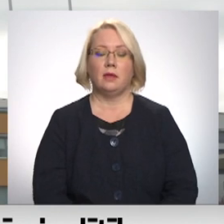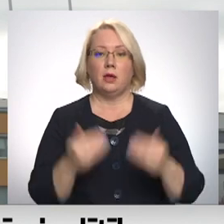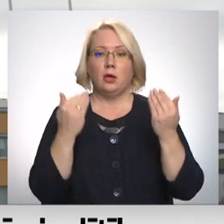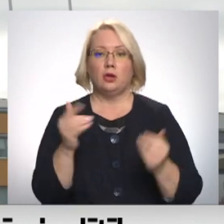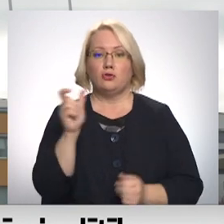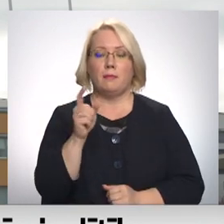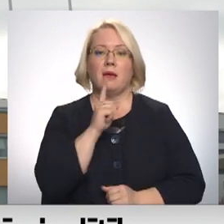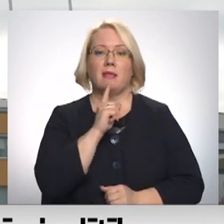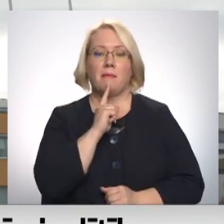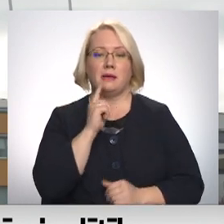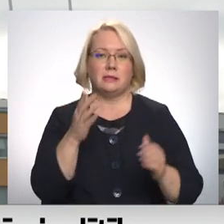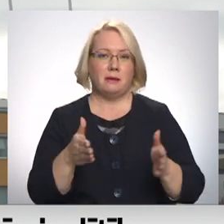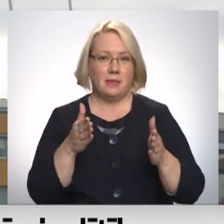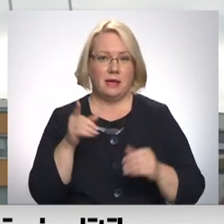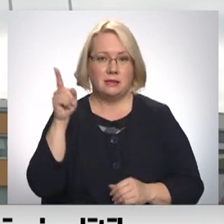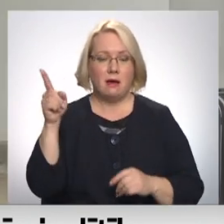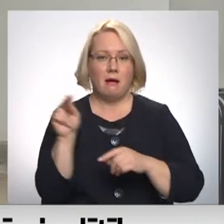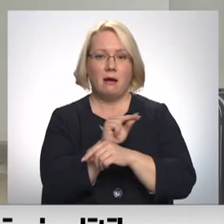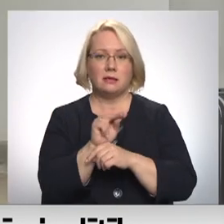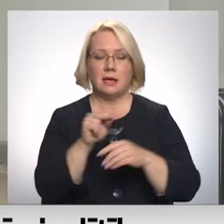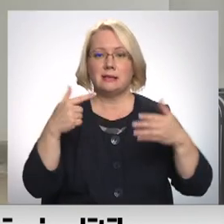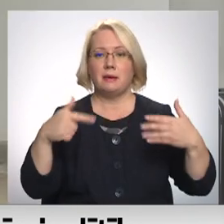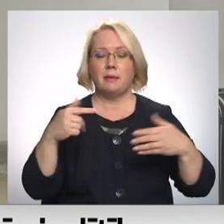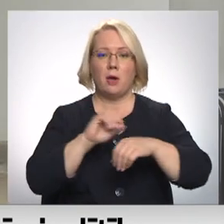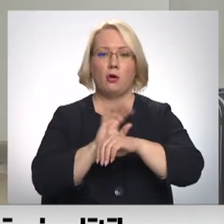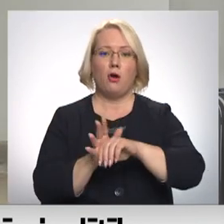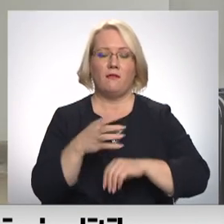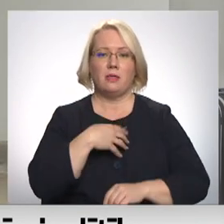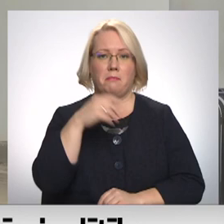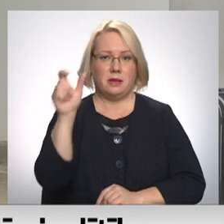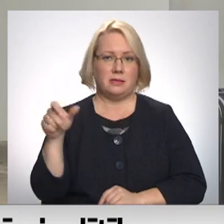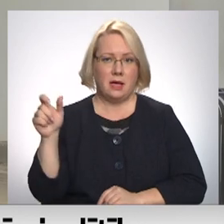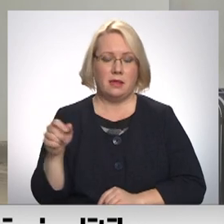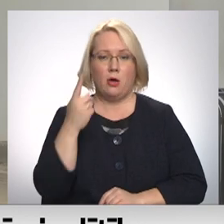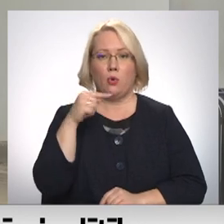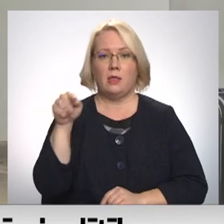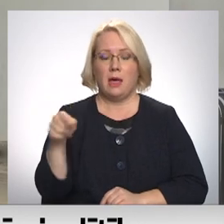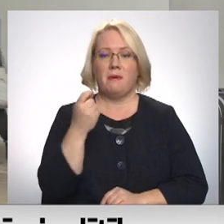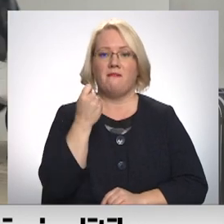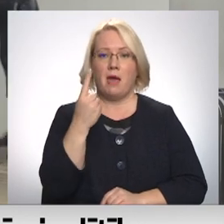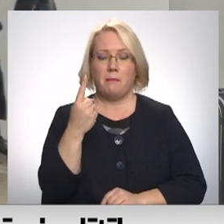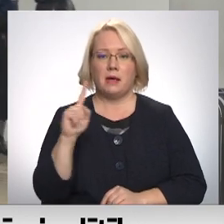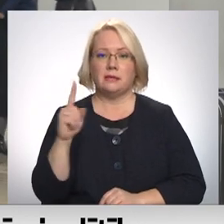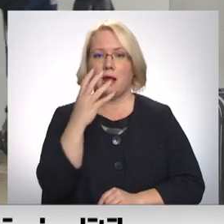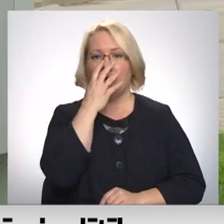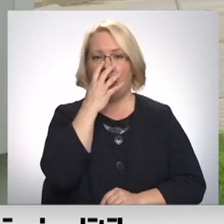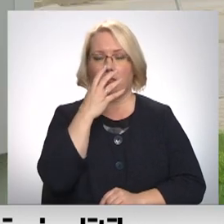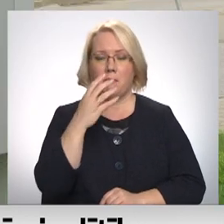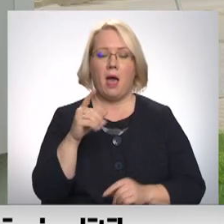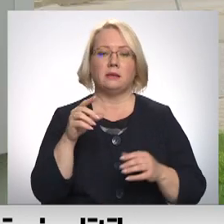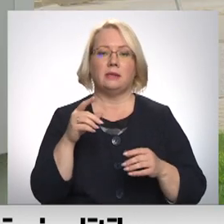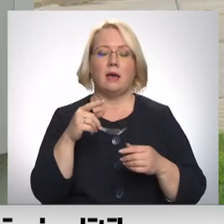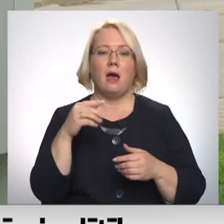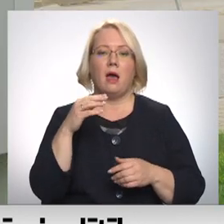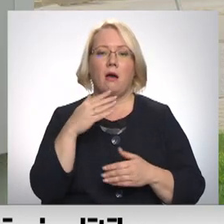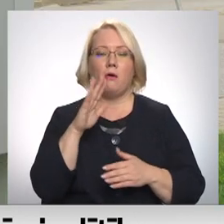Šobrīd Liepājas reģionālajā slimnīcā ārstējas 70 COVID-19 pacienti, no kuriem 11 ievietot reanimācijā. Pēc mediķa